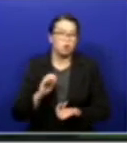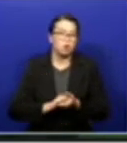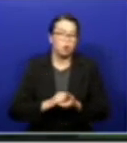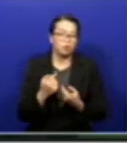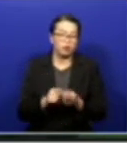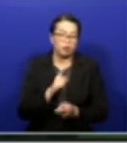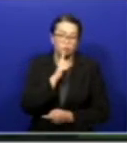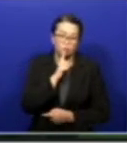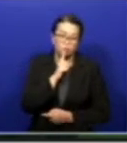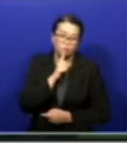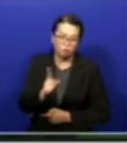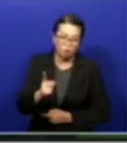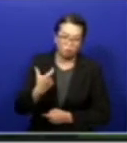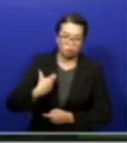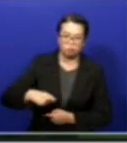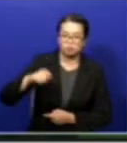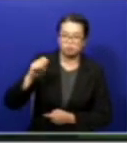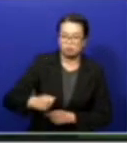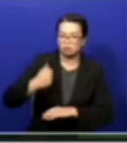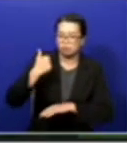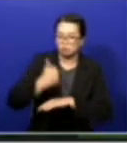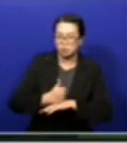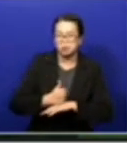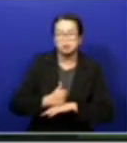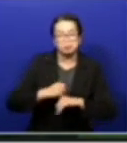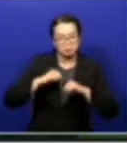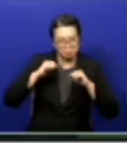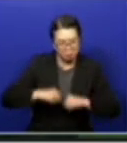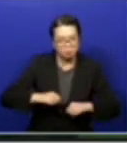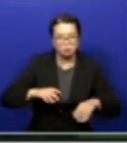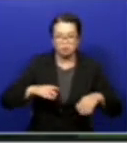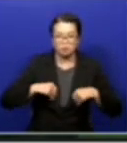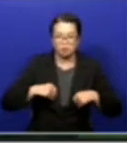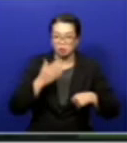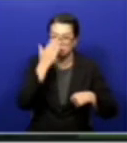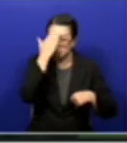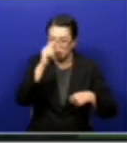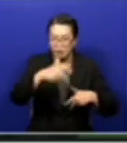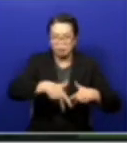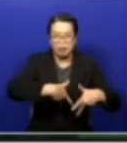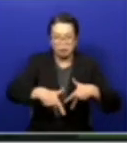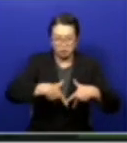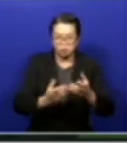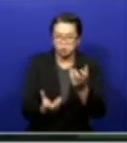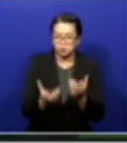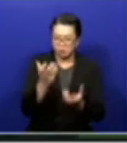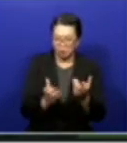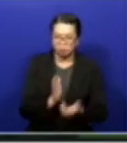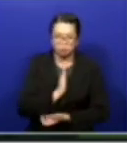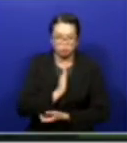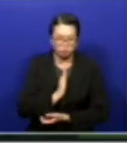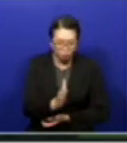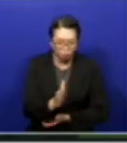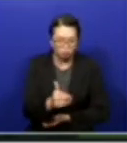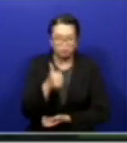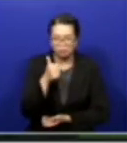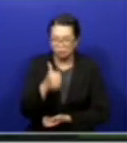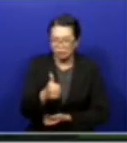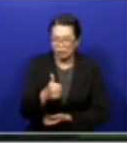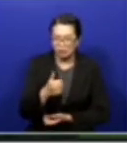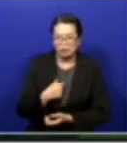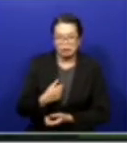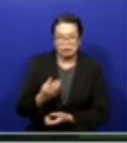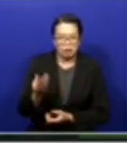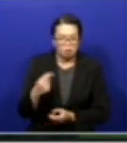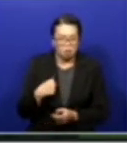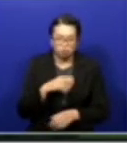ไปยังอัยการได้นี่ผมเห็นด้วยฮะเห็นด้วยเพราะประชาชนจะได้รับความยุติธรรมการดำเนินคดีจะได้เร็ว